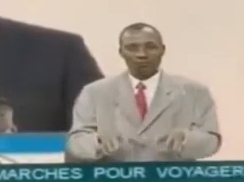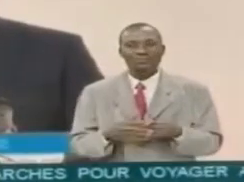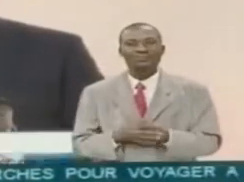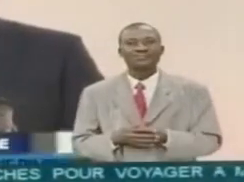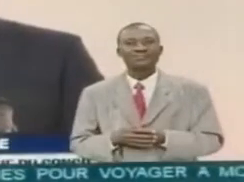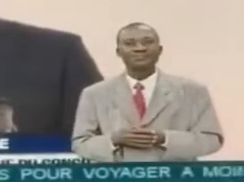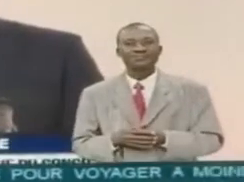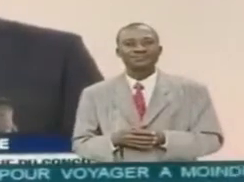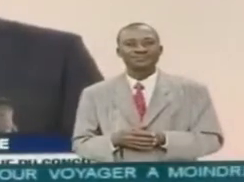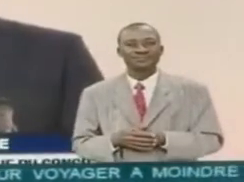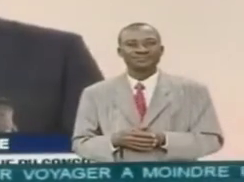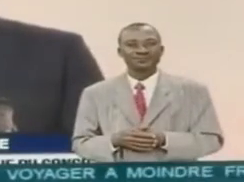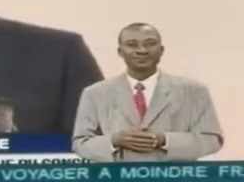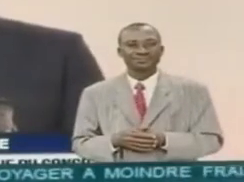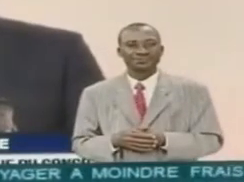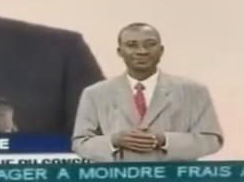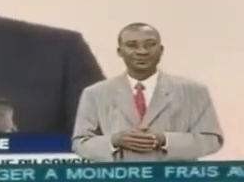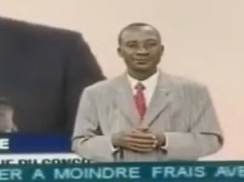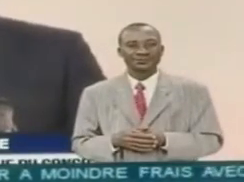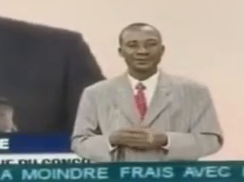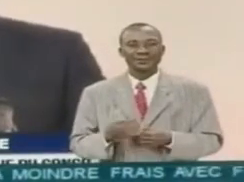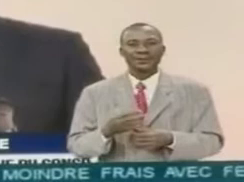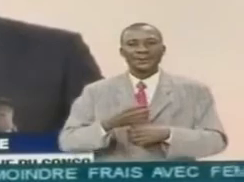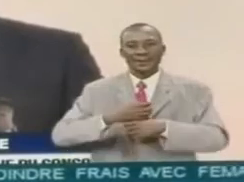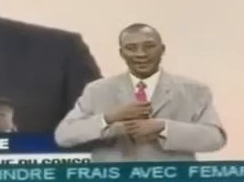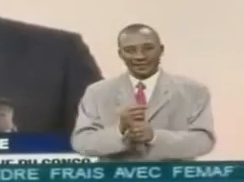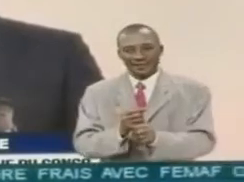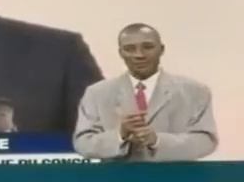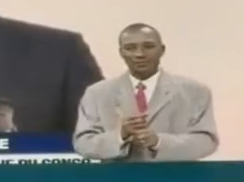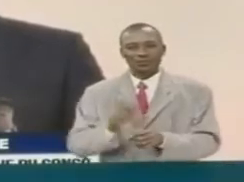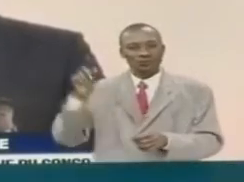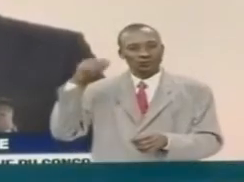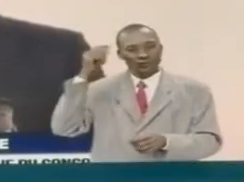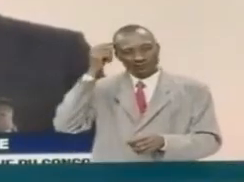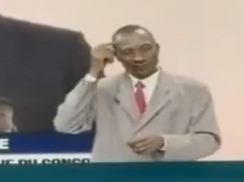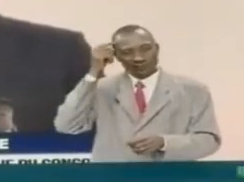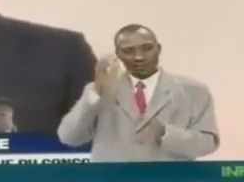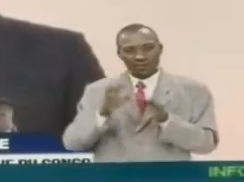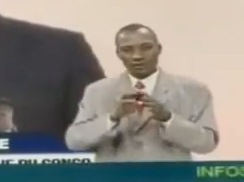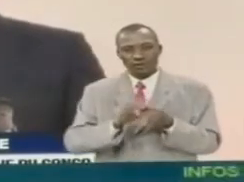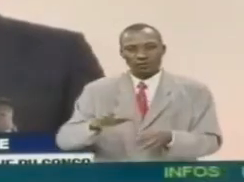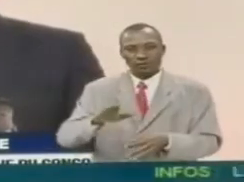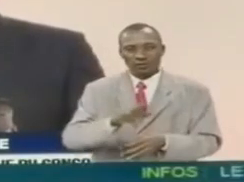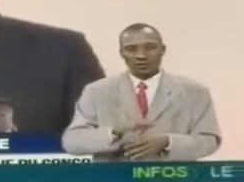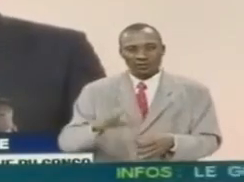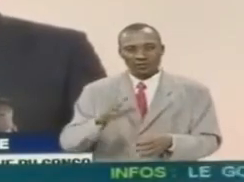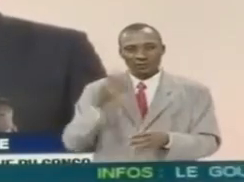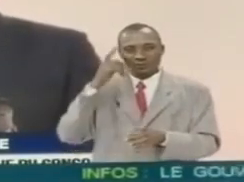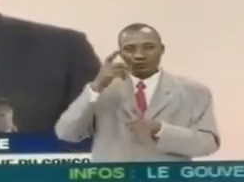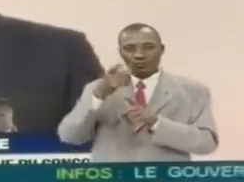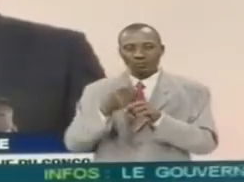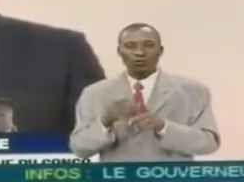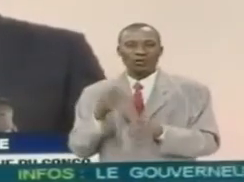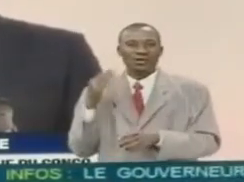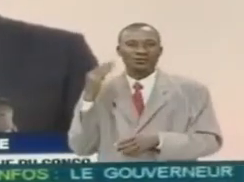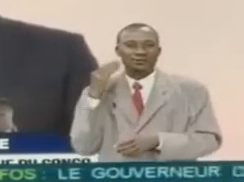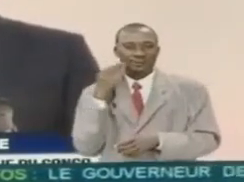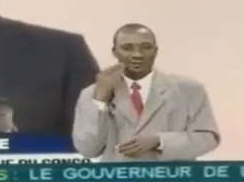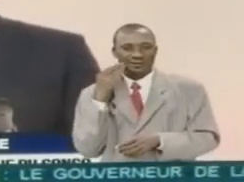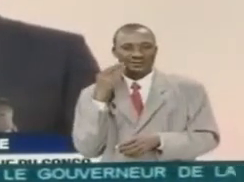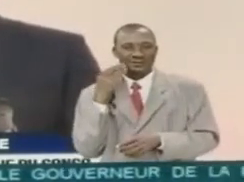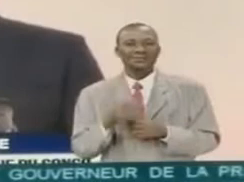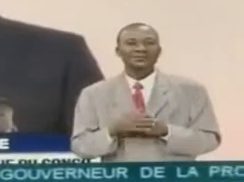Outre la formation convenue d'un gouvernement d'union nationale, le mois de mars dernier, et